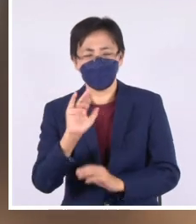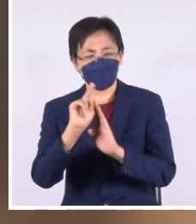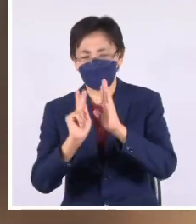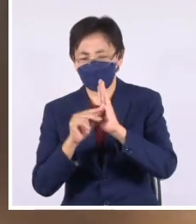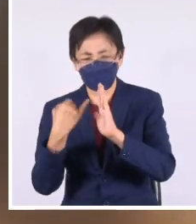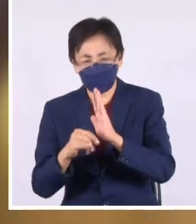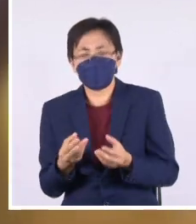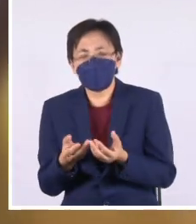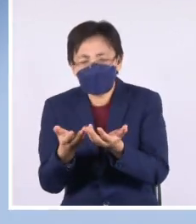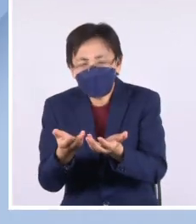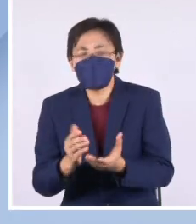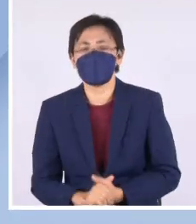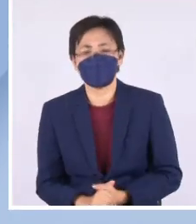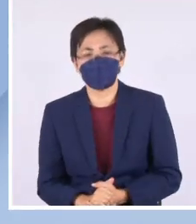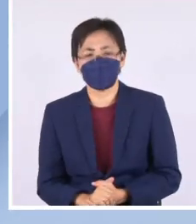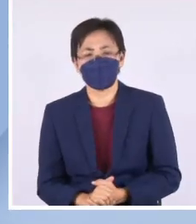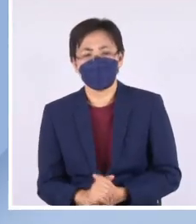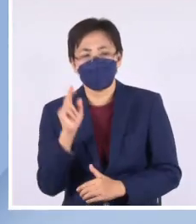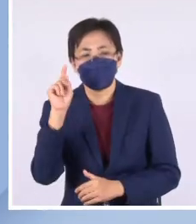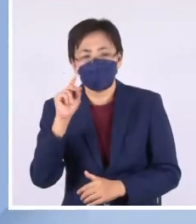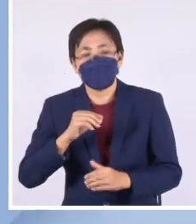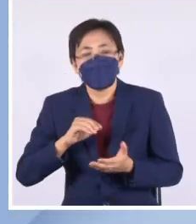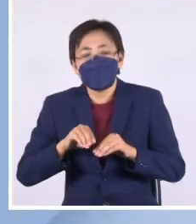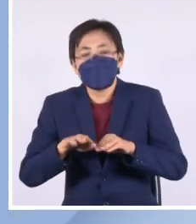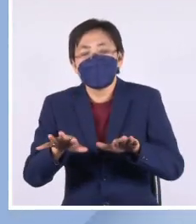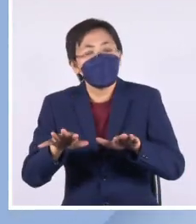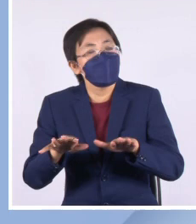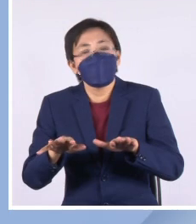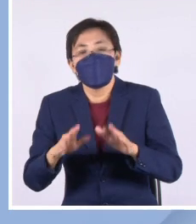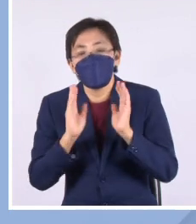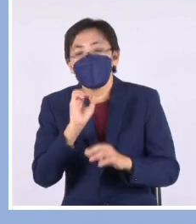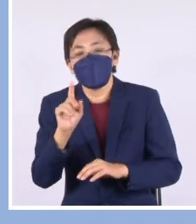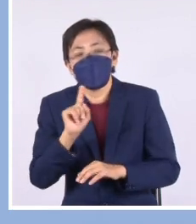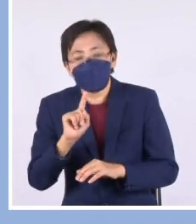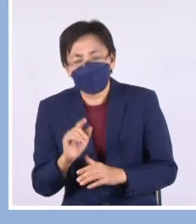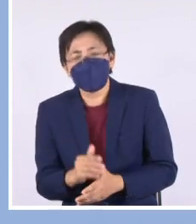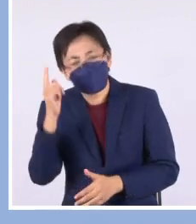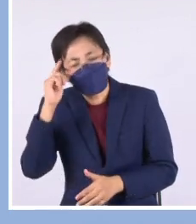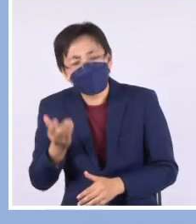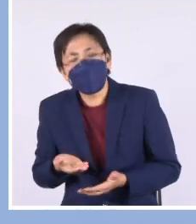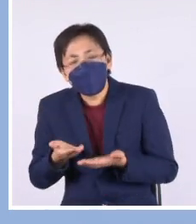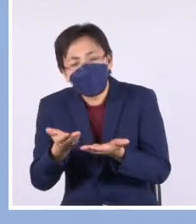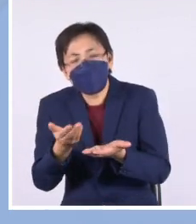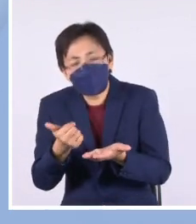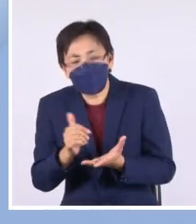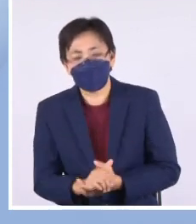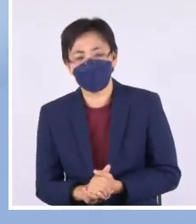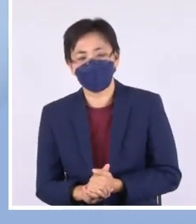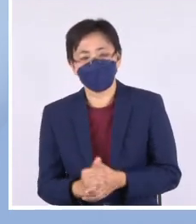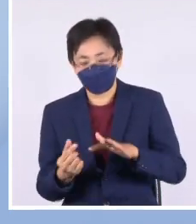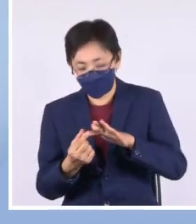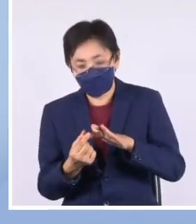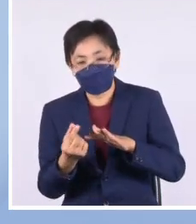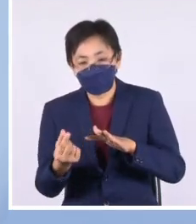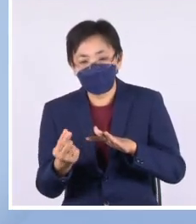คือมันเป็นเรื่องเป็นราวใหญ่โตขึ้นมาค่ะทางคนที่ไปเอามาเนี่ยก็บอกว่าเฮ้ยเอาไปคืนดีไหมจากนั้นตัวเองก็เอาเล็บเนี่ยนะคะไปม